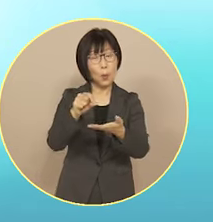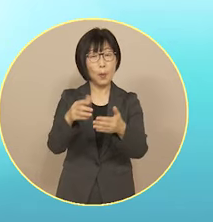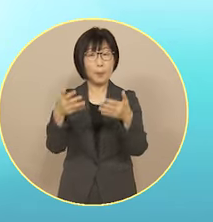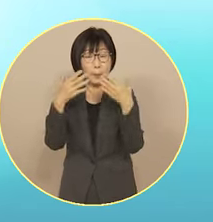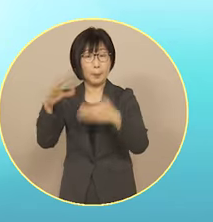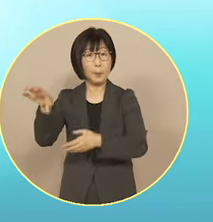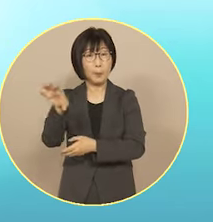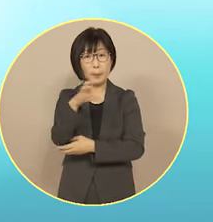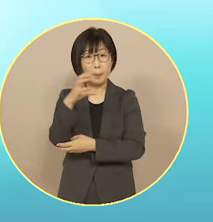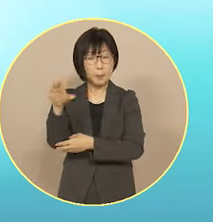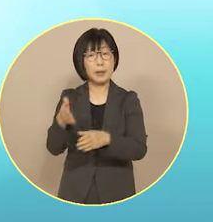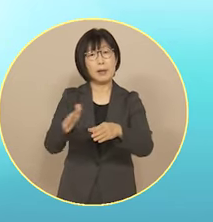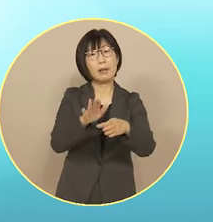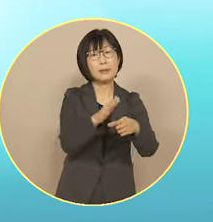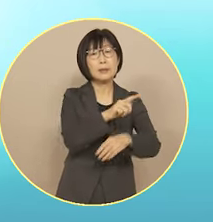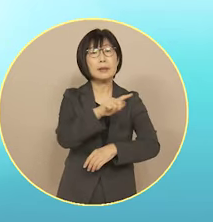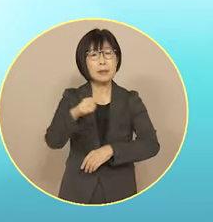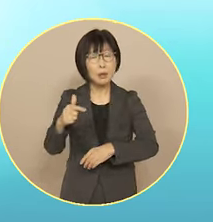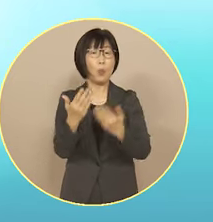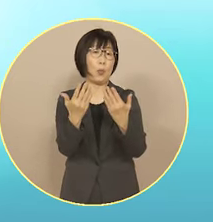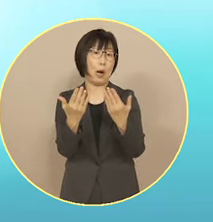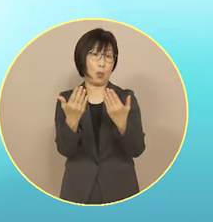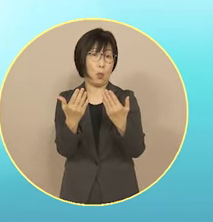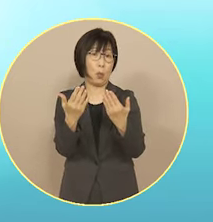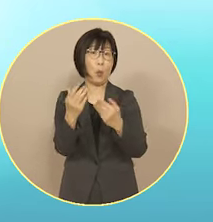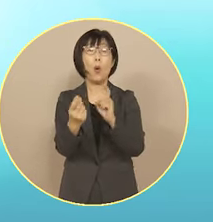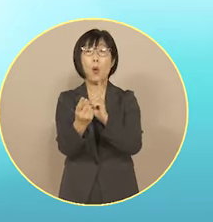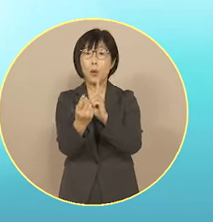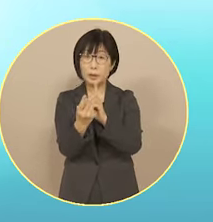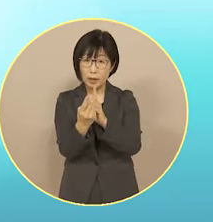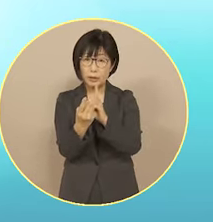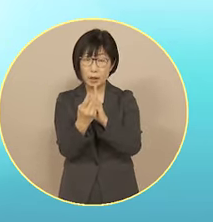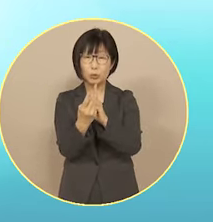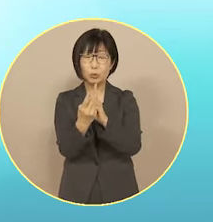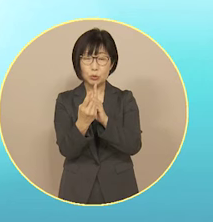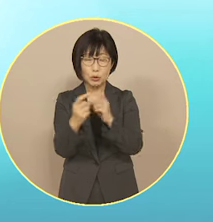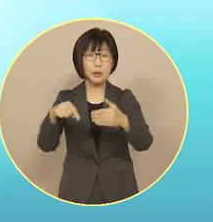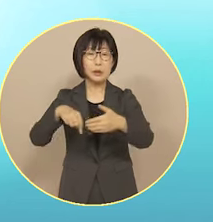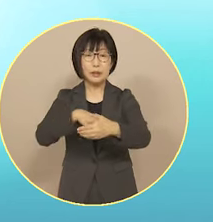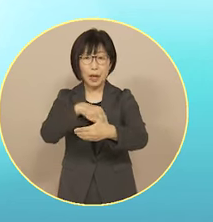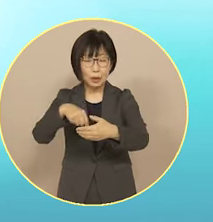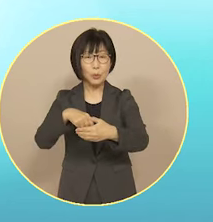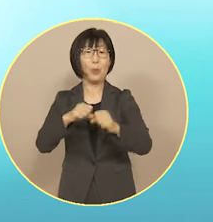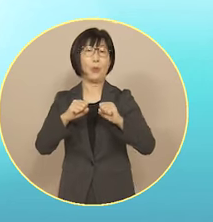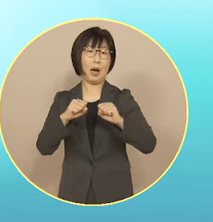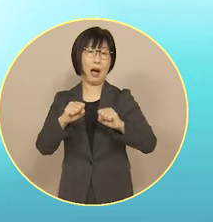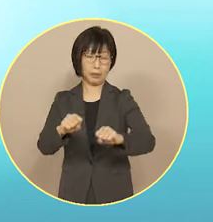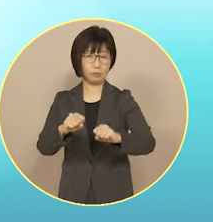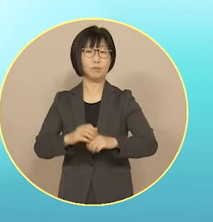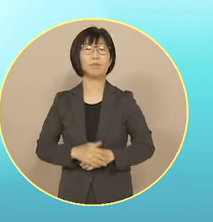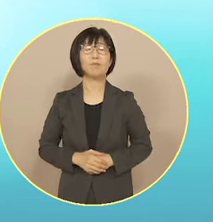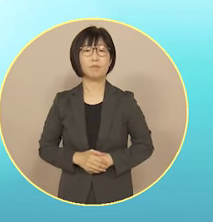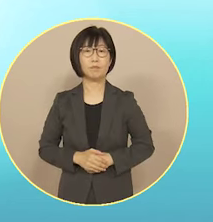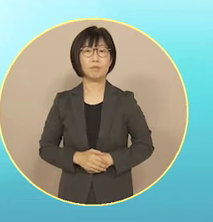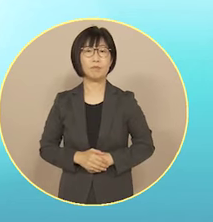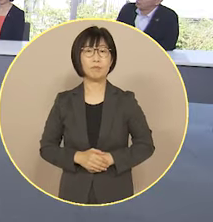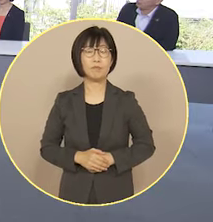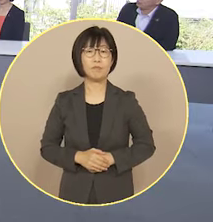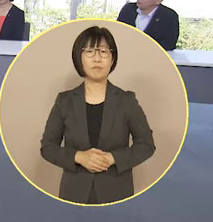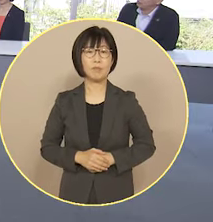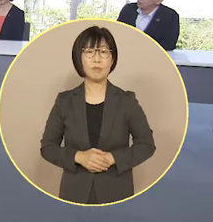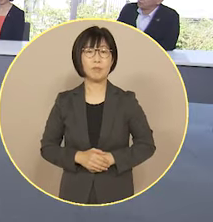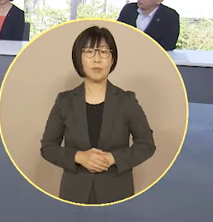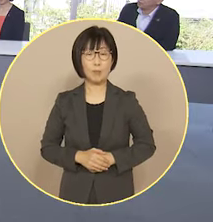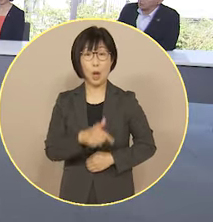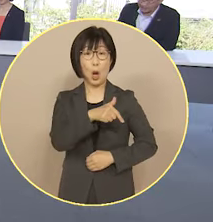機の設置など各学校においてですね実情に応じた対策がま取られているといういう状況でございますで